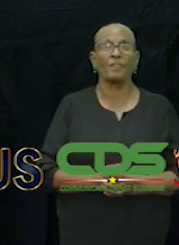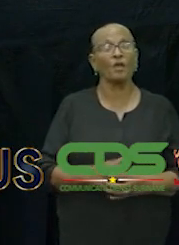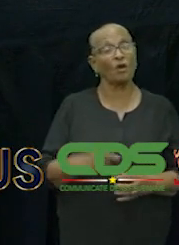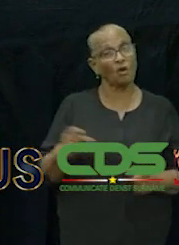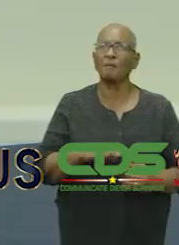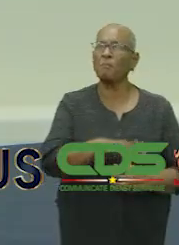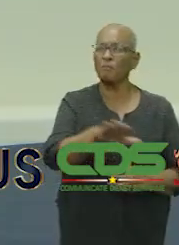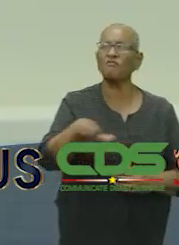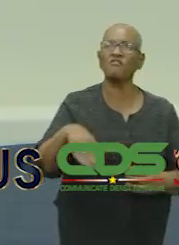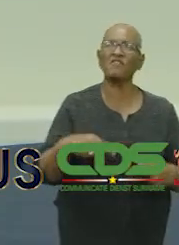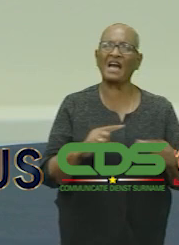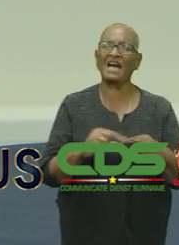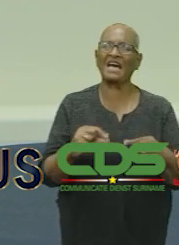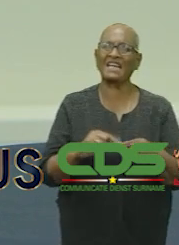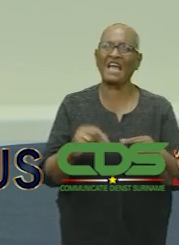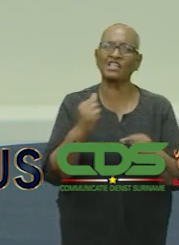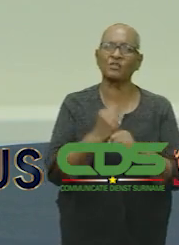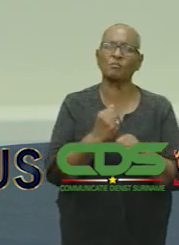bevolkingsreisbouw,